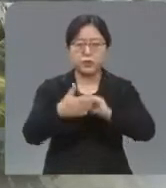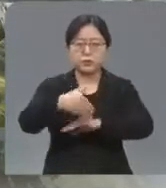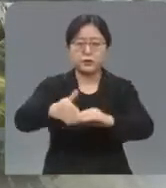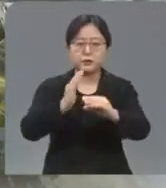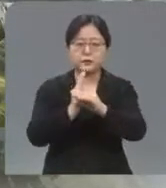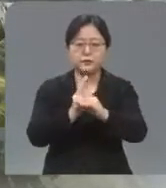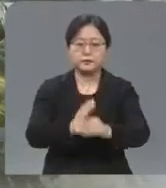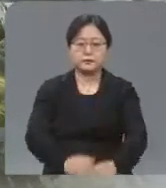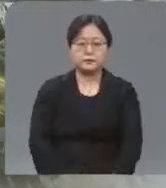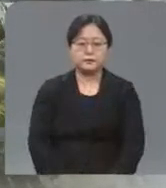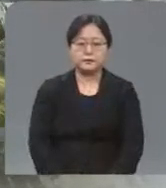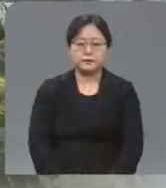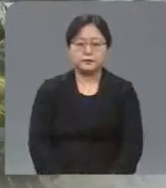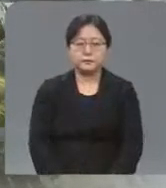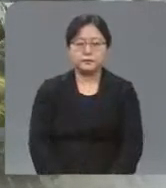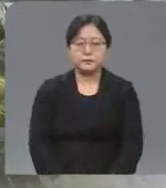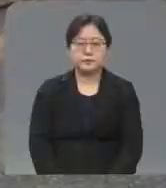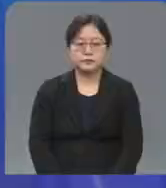예정입니다.